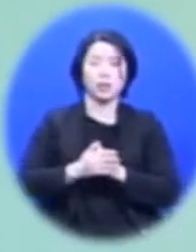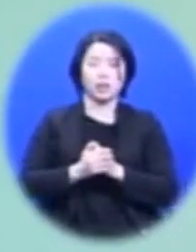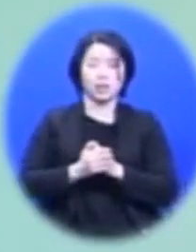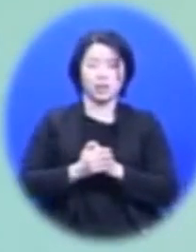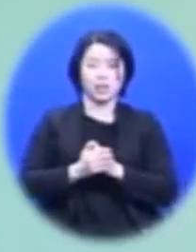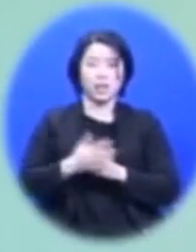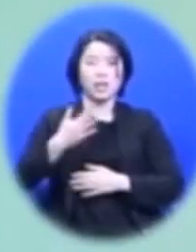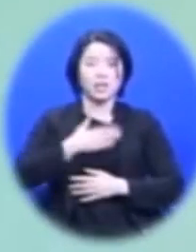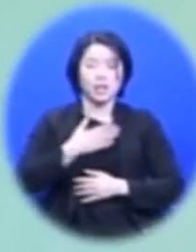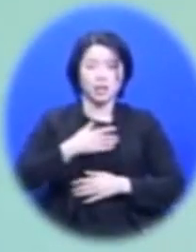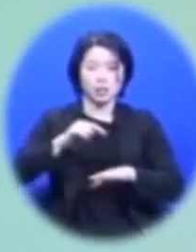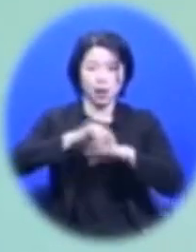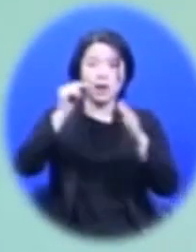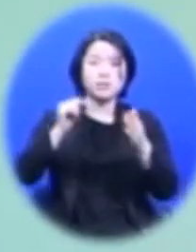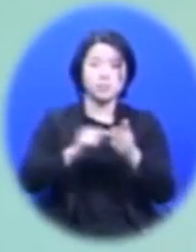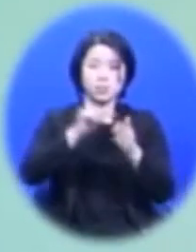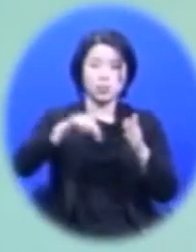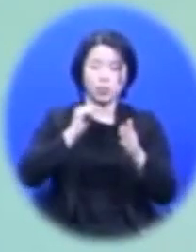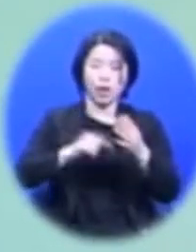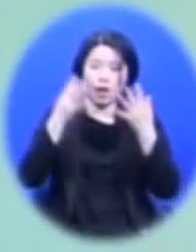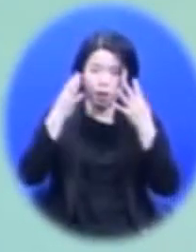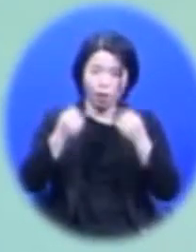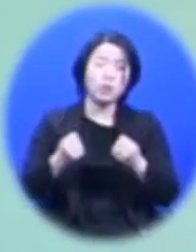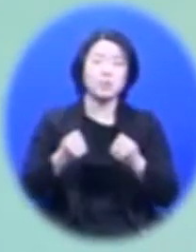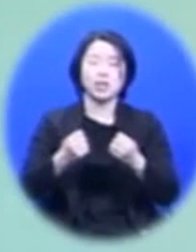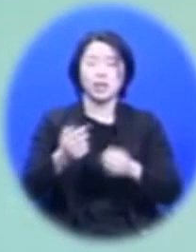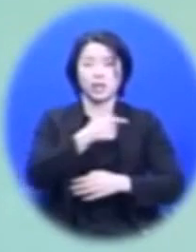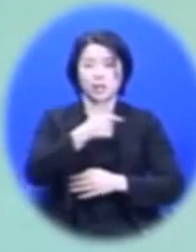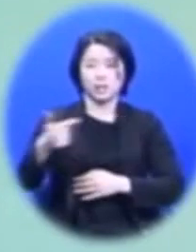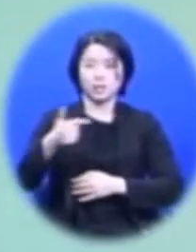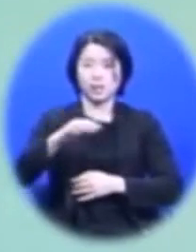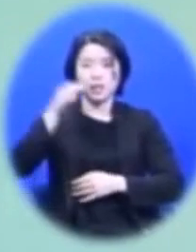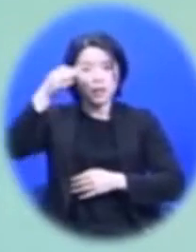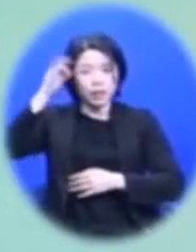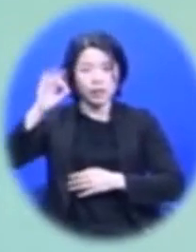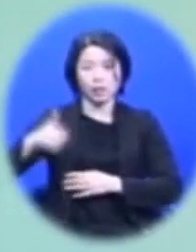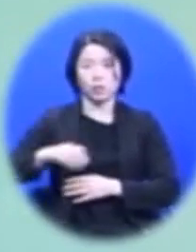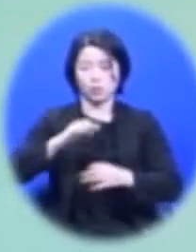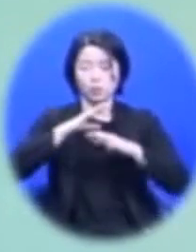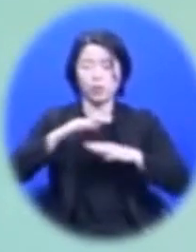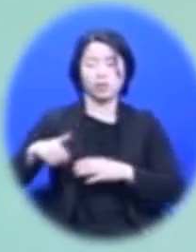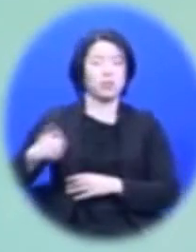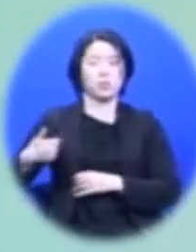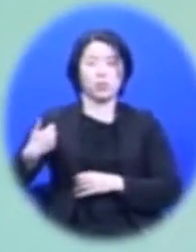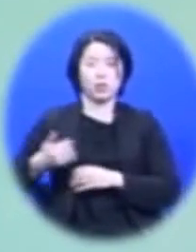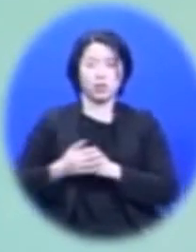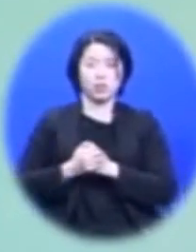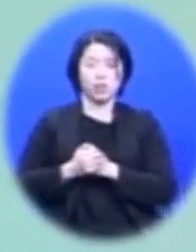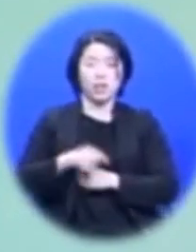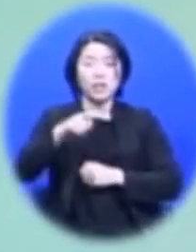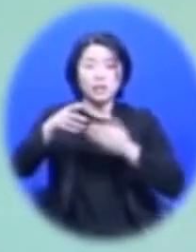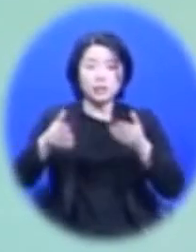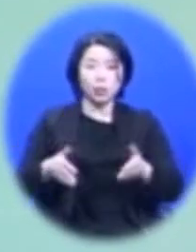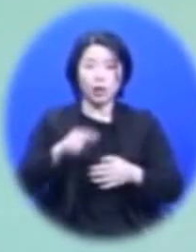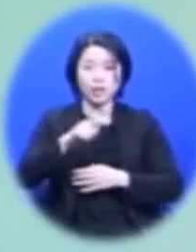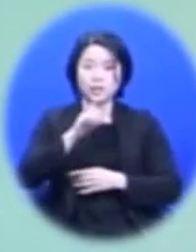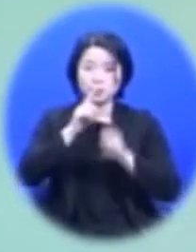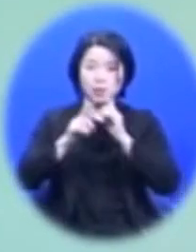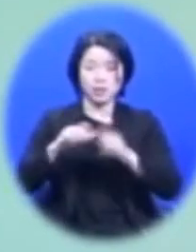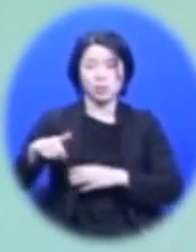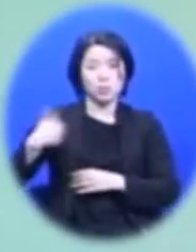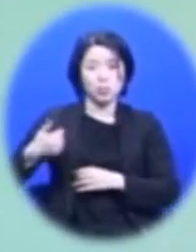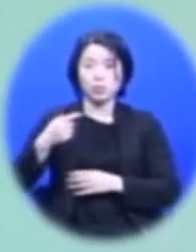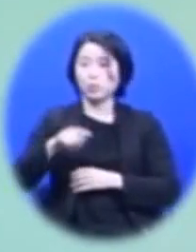제가 제 마음에 얼마나 크게 깨닫고 놀랐는지 그동안에 그 말씀을 모르는